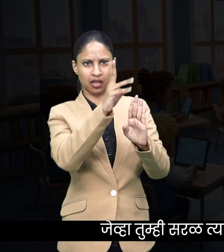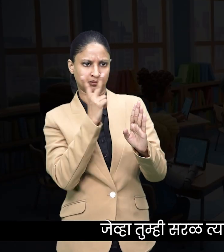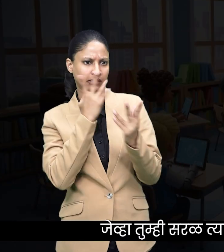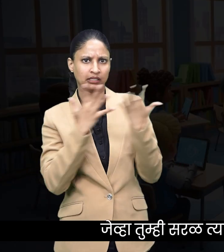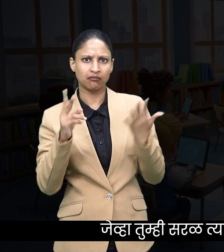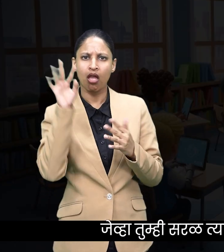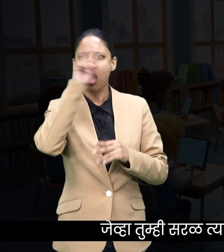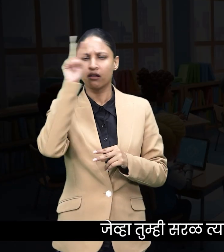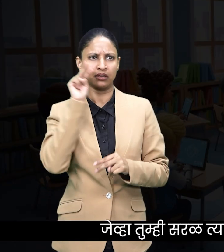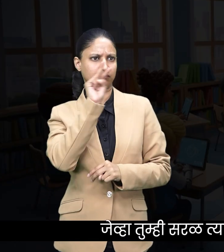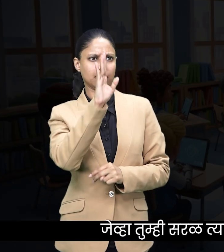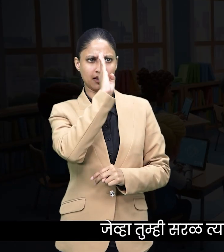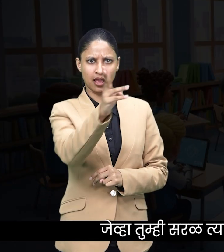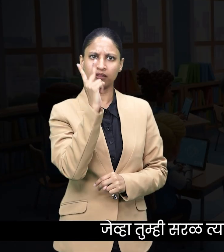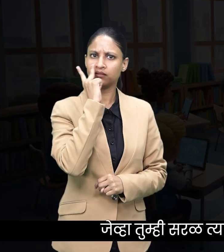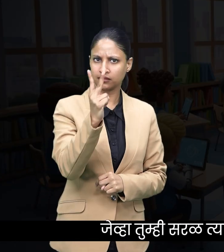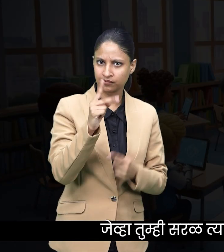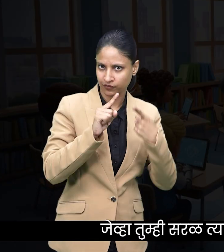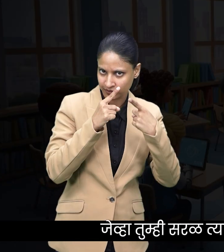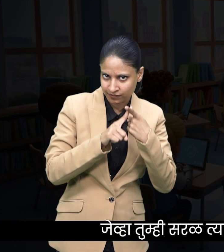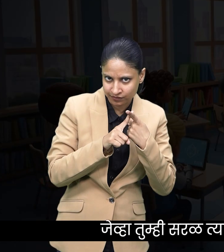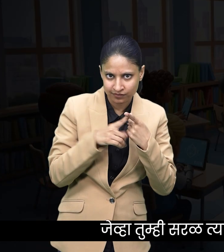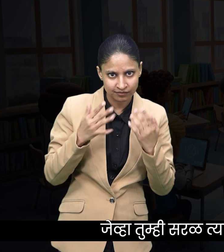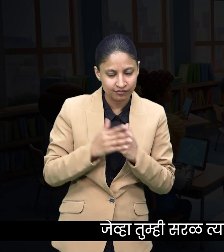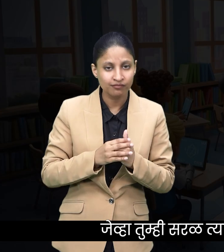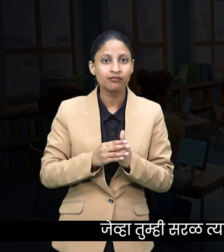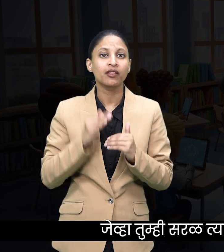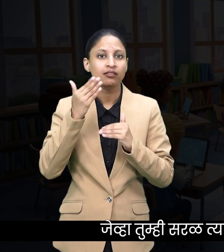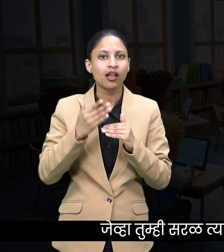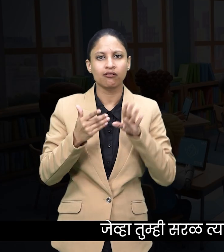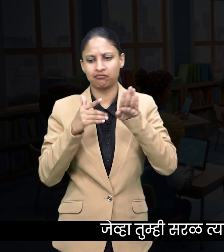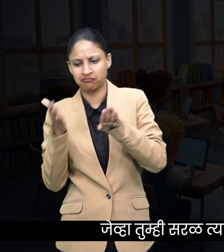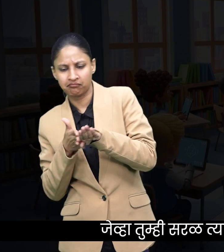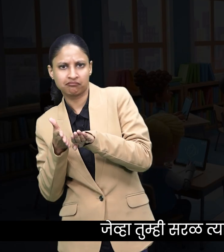जेव्हा तुम्ही सरळ त्याकडे पाहता तेव्हा तुम्हाला काय दिसते?